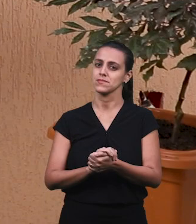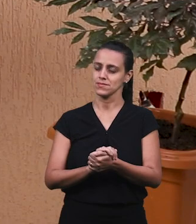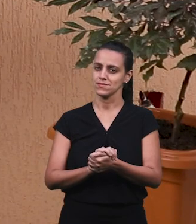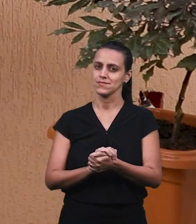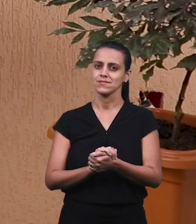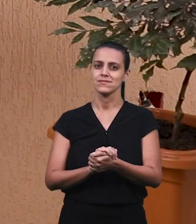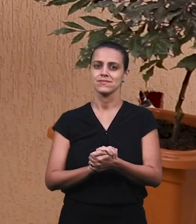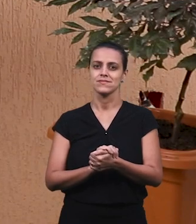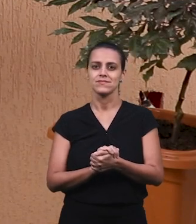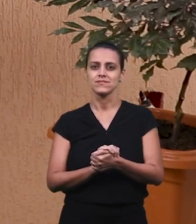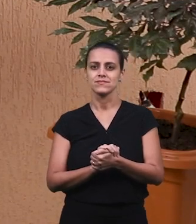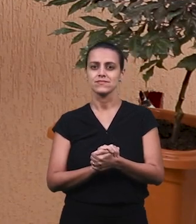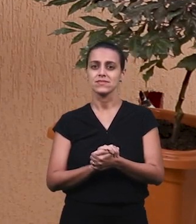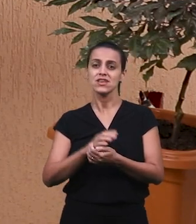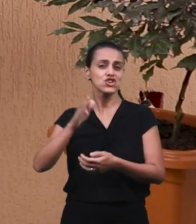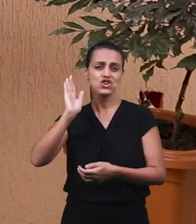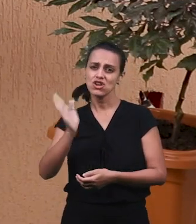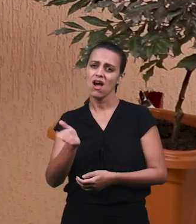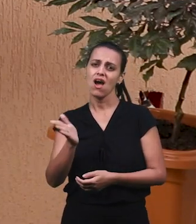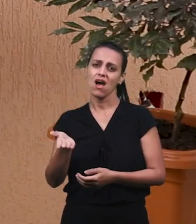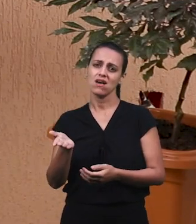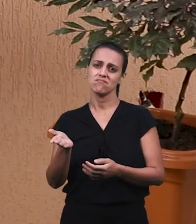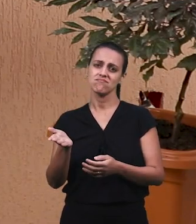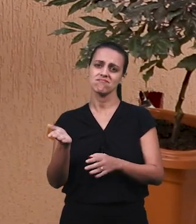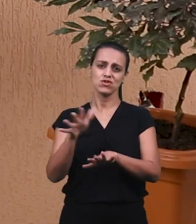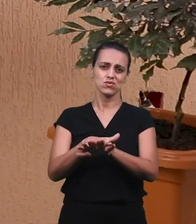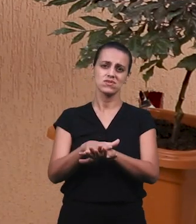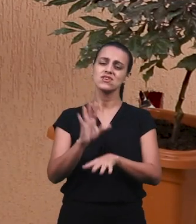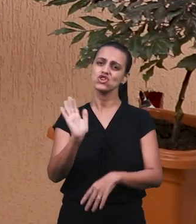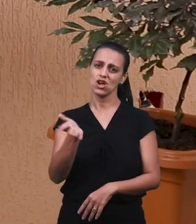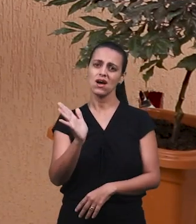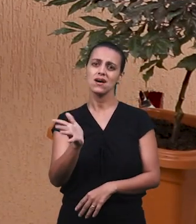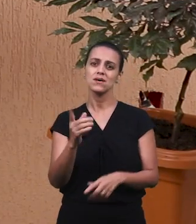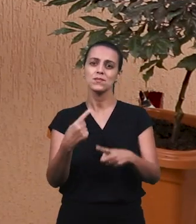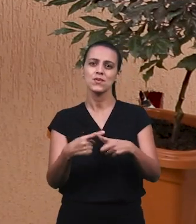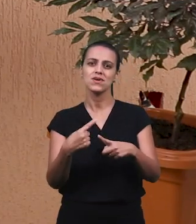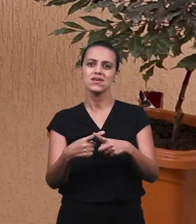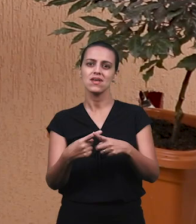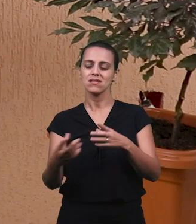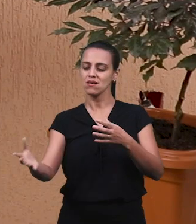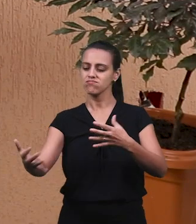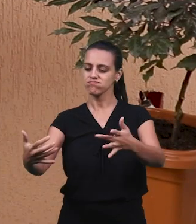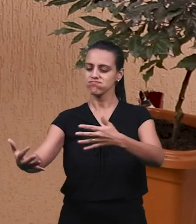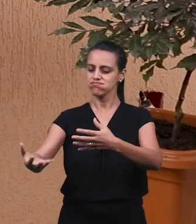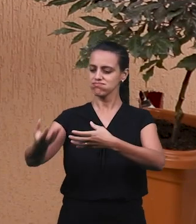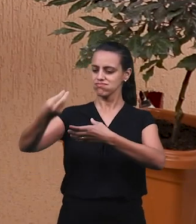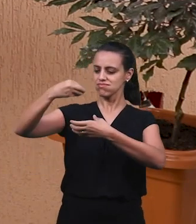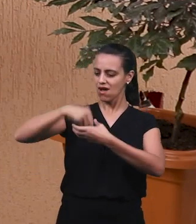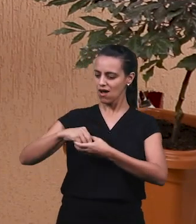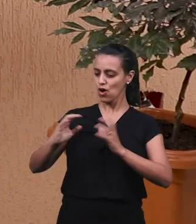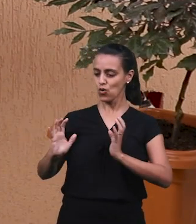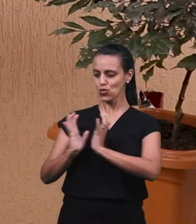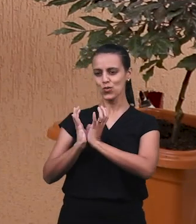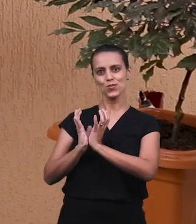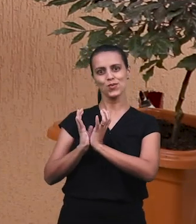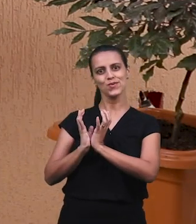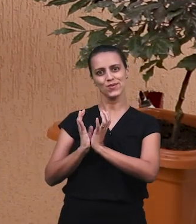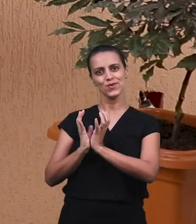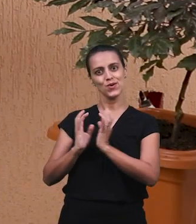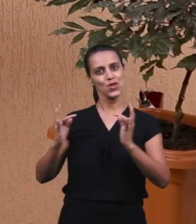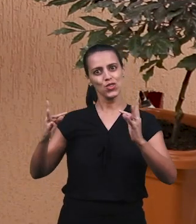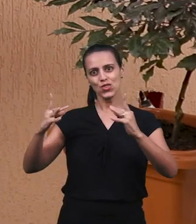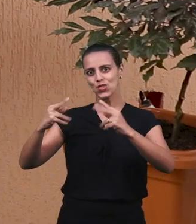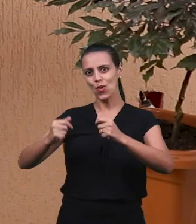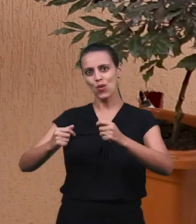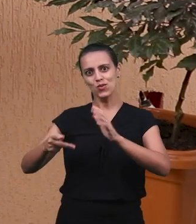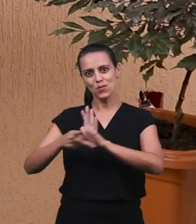Donc, nous avons déjà l'inclusion parce que inclure, c'est traduire l'individu dans un groupe. Dans